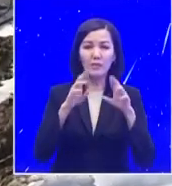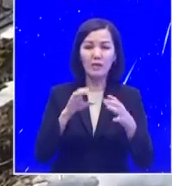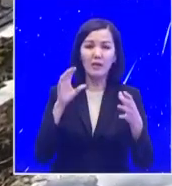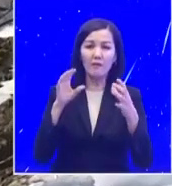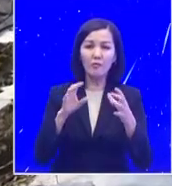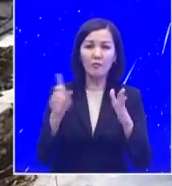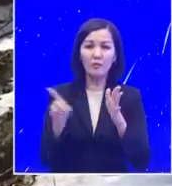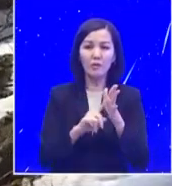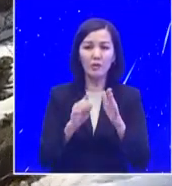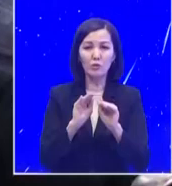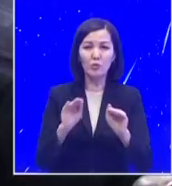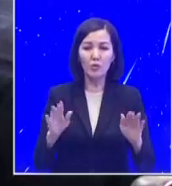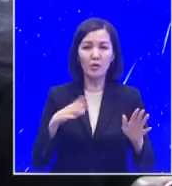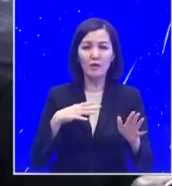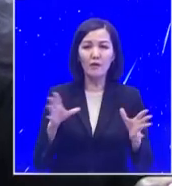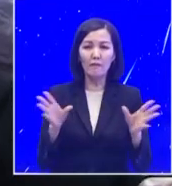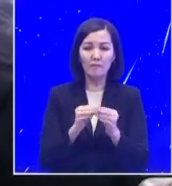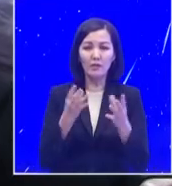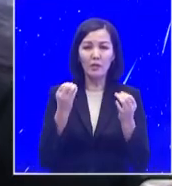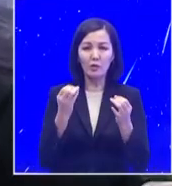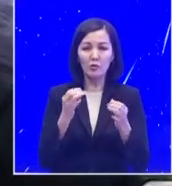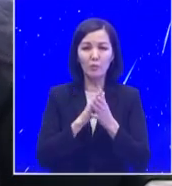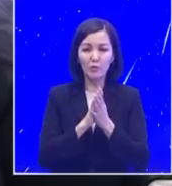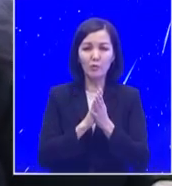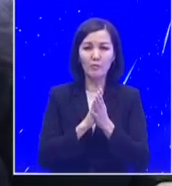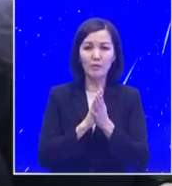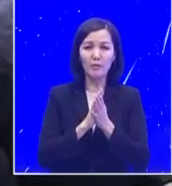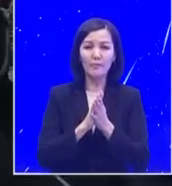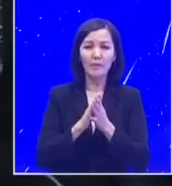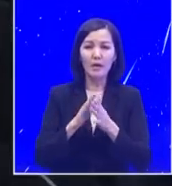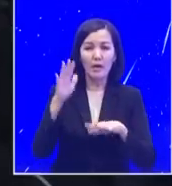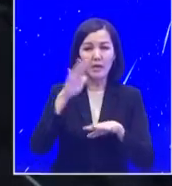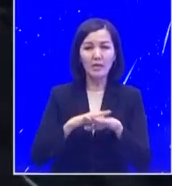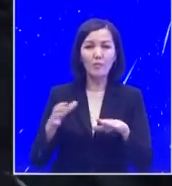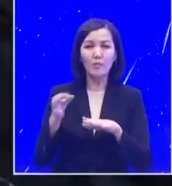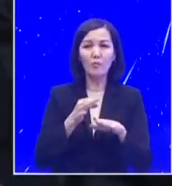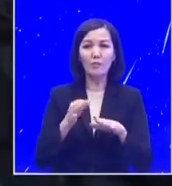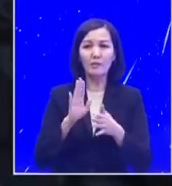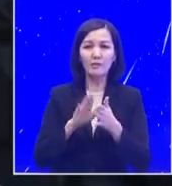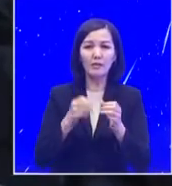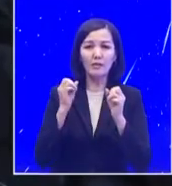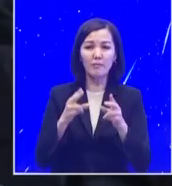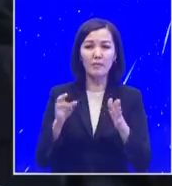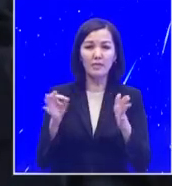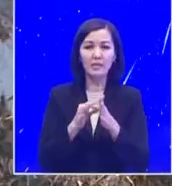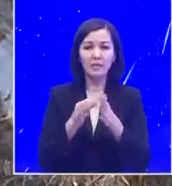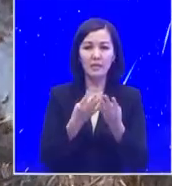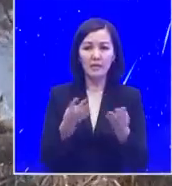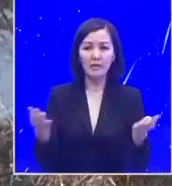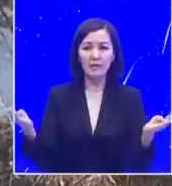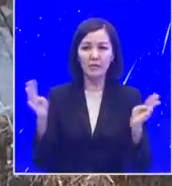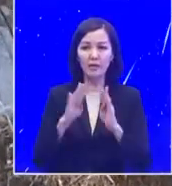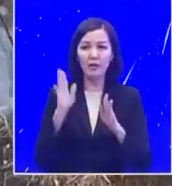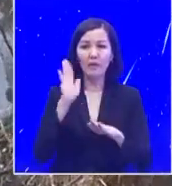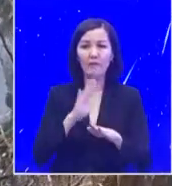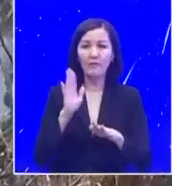для перевозки школьников. Вместе с тем, по просьбе жительниц, глава региона в целях безопасности детей поручил установить ограждение берега